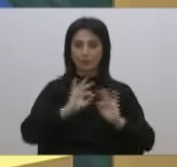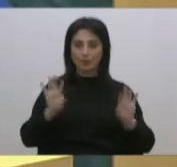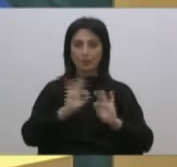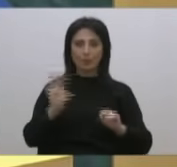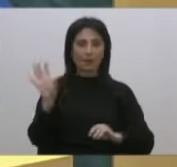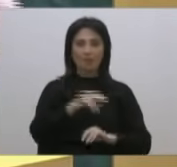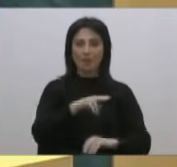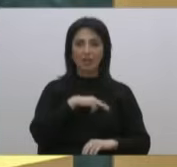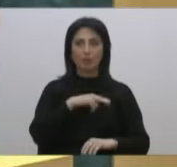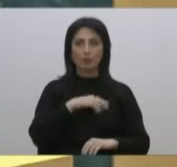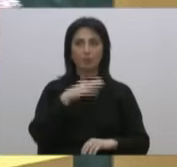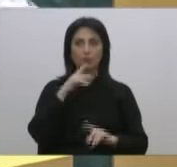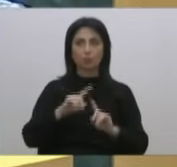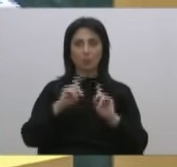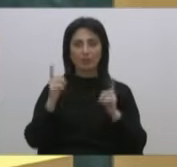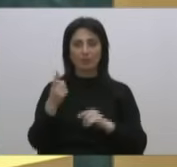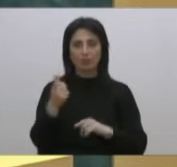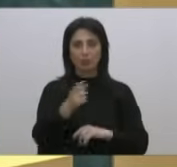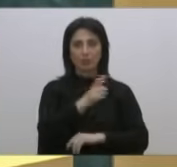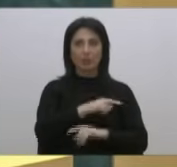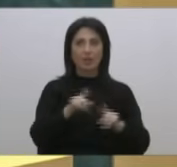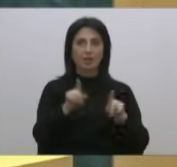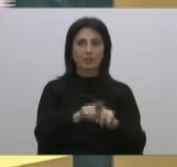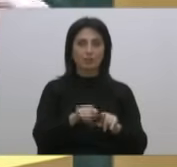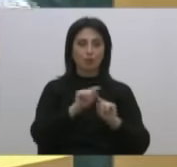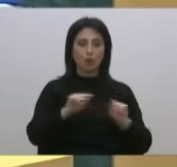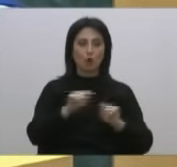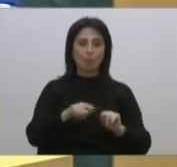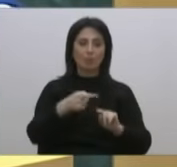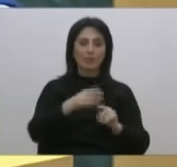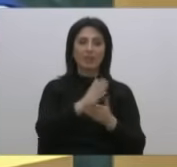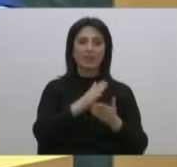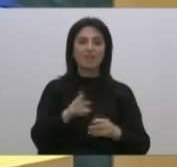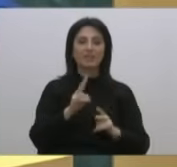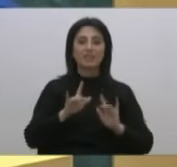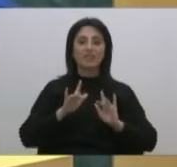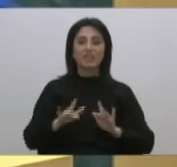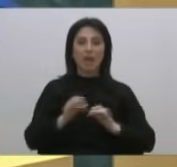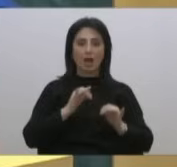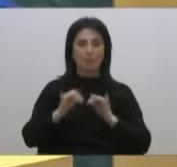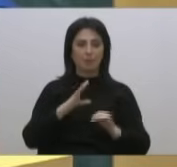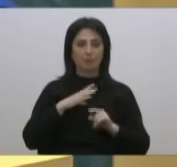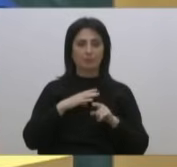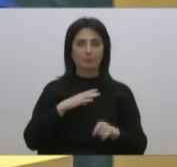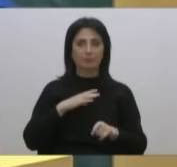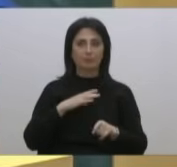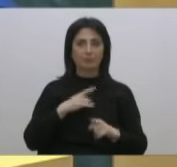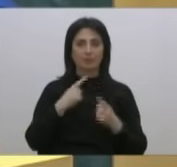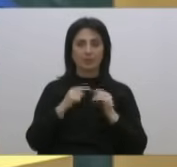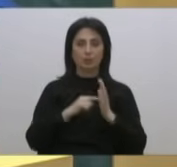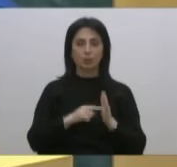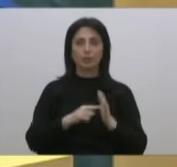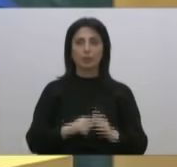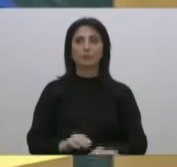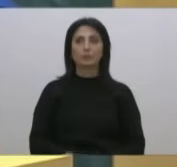გადავხდი ყველა დებუტატს, უმრავლესობის თითოეულ წევრს და ასევე ოპოზიციის იმ ნაწილს, რომელიც საქმიანად ჩაერთო ამ